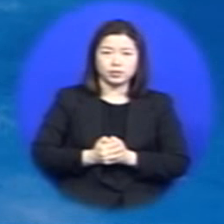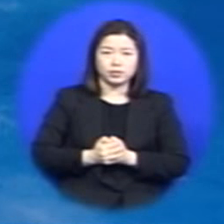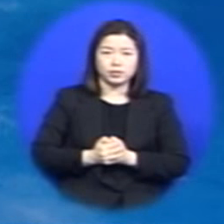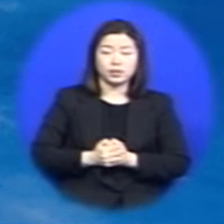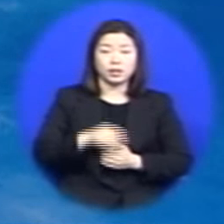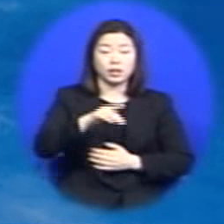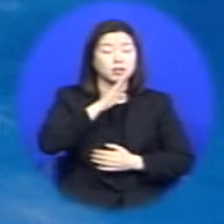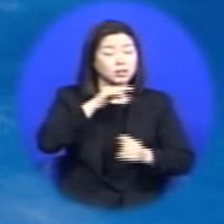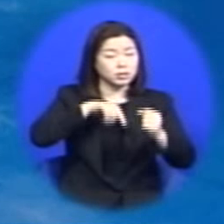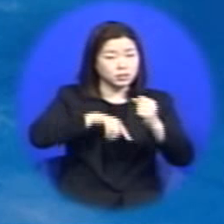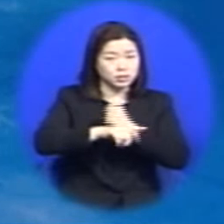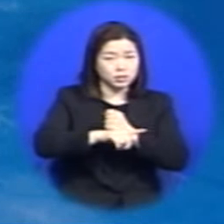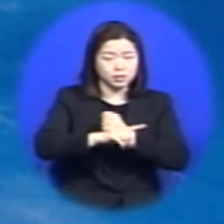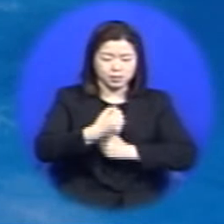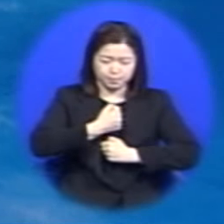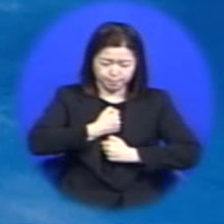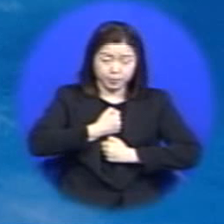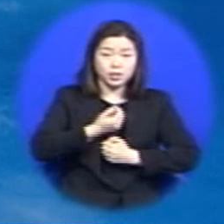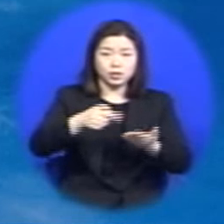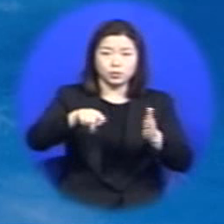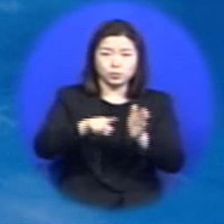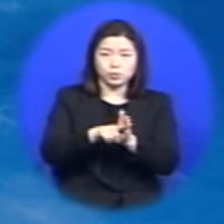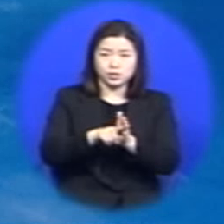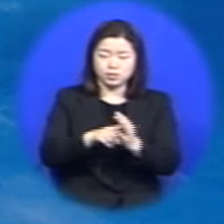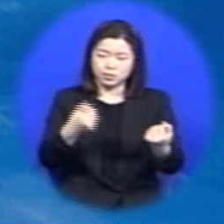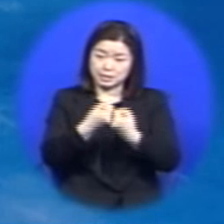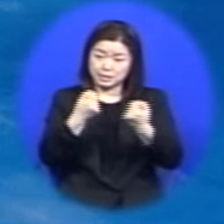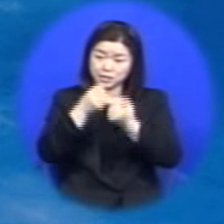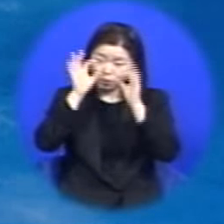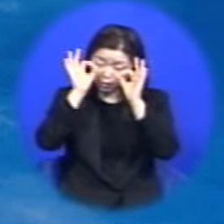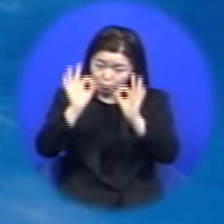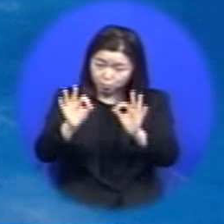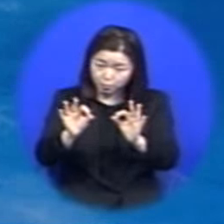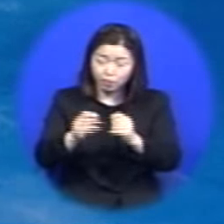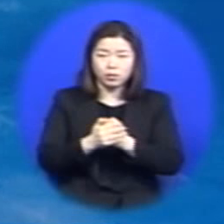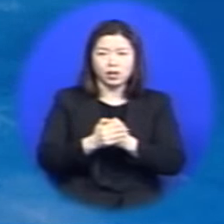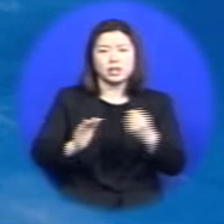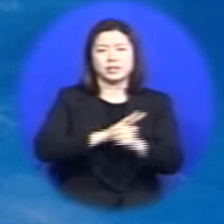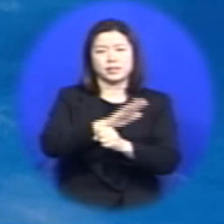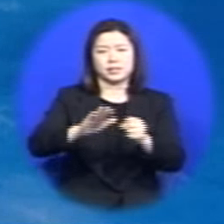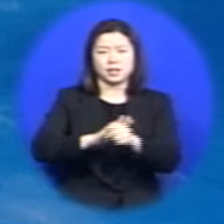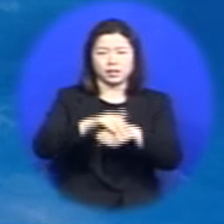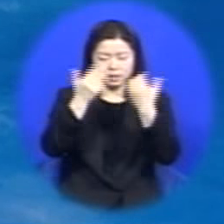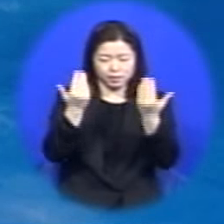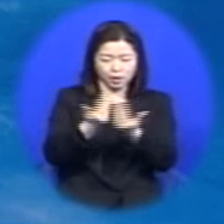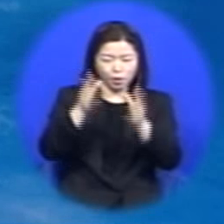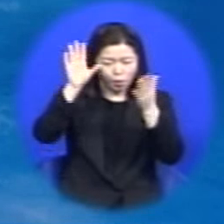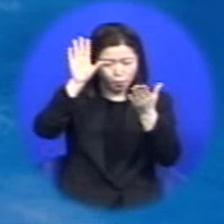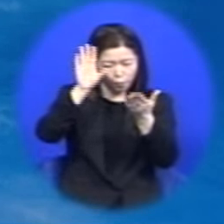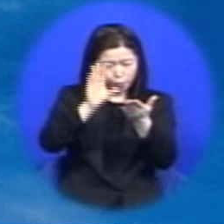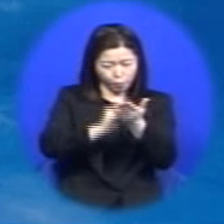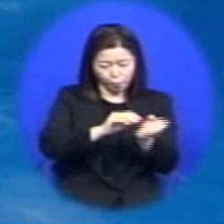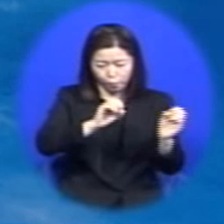이 진리를 수호하려고 싸우다 보니까 사랑이 다 식어버렸어요.